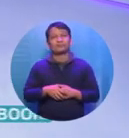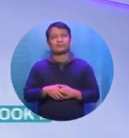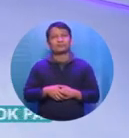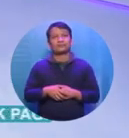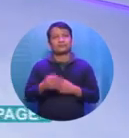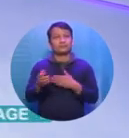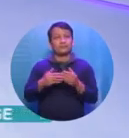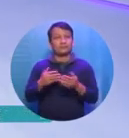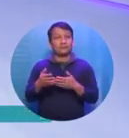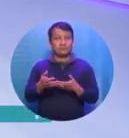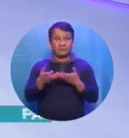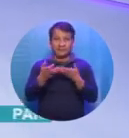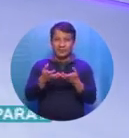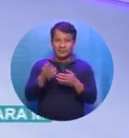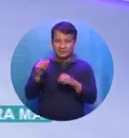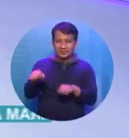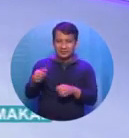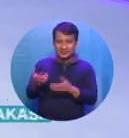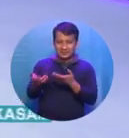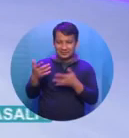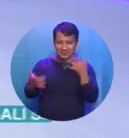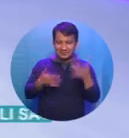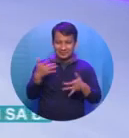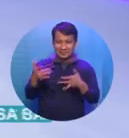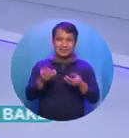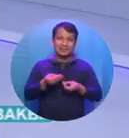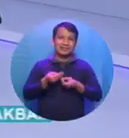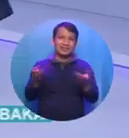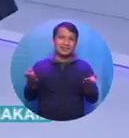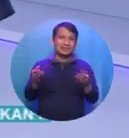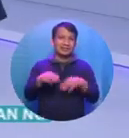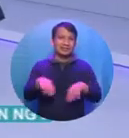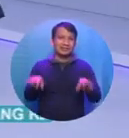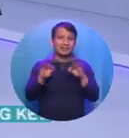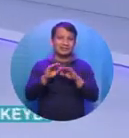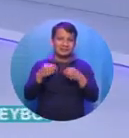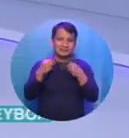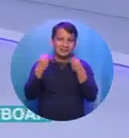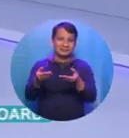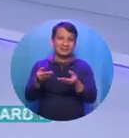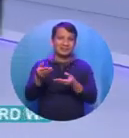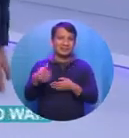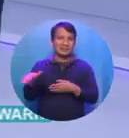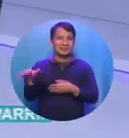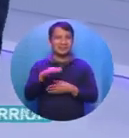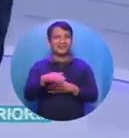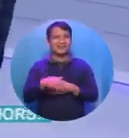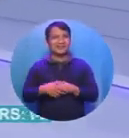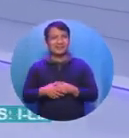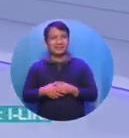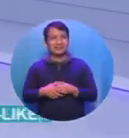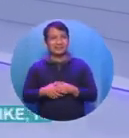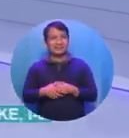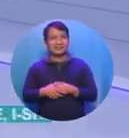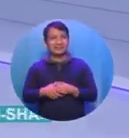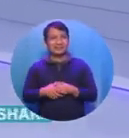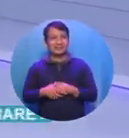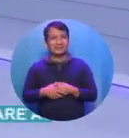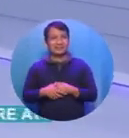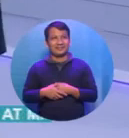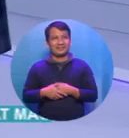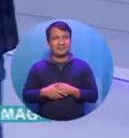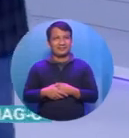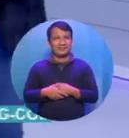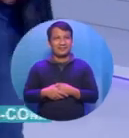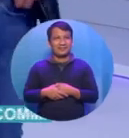kung ano yung bagay na magpapasigla sa atin, dapat ibibigay ko sa inyo. Oh. Di ba? Ayan.